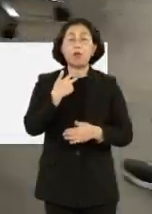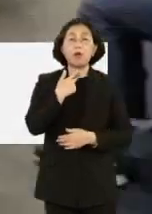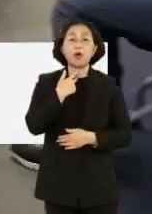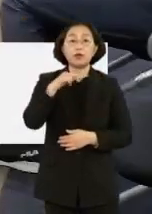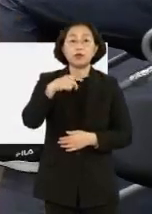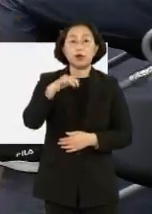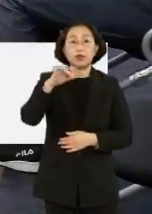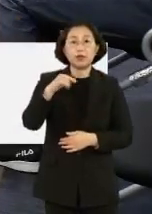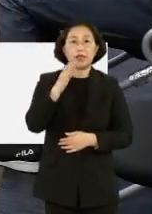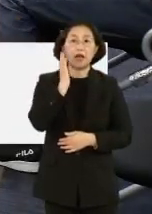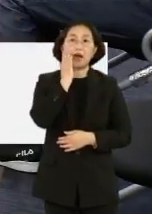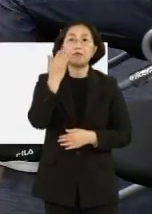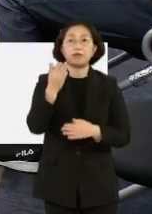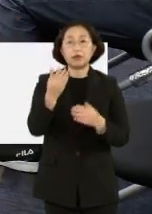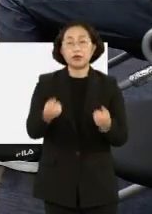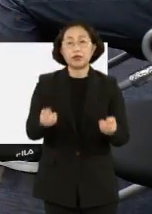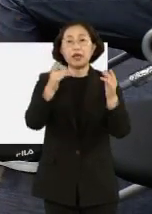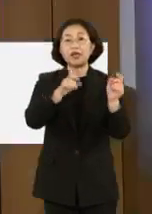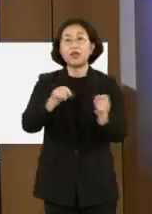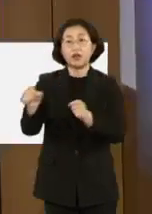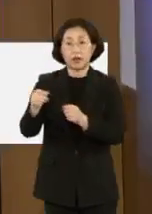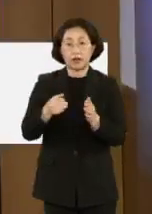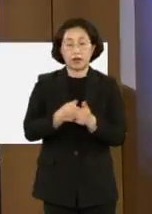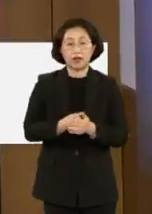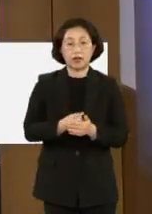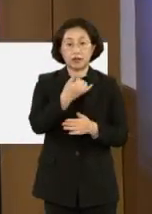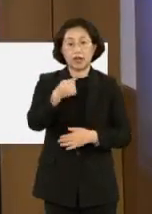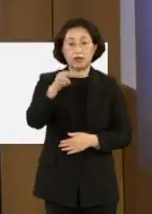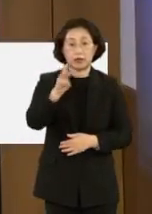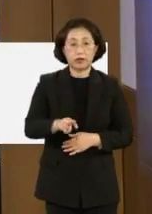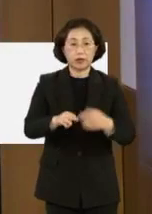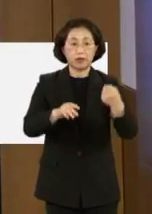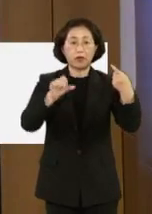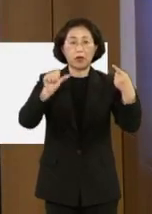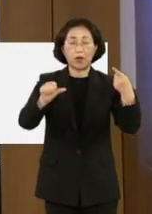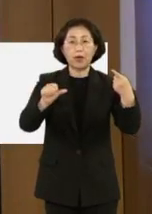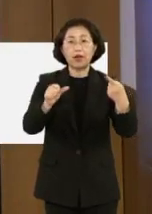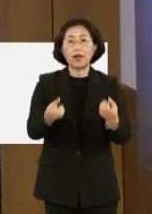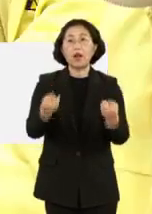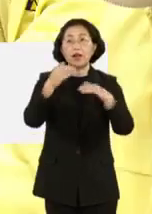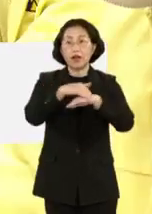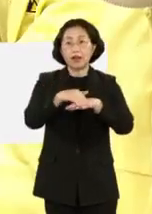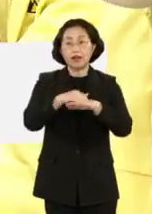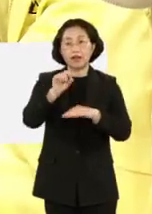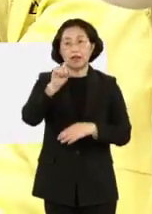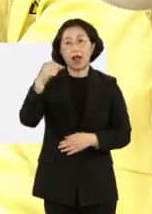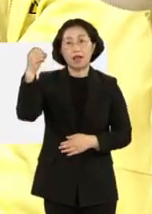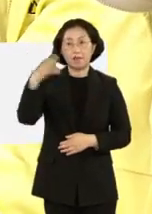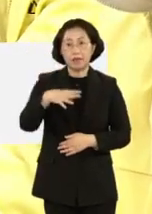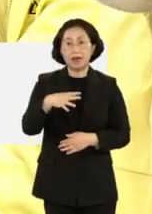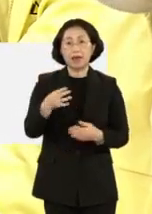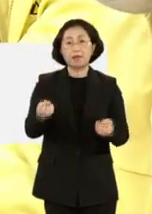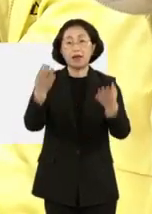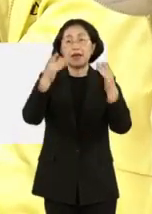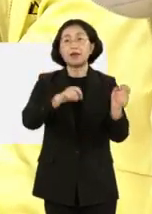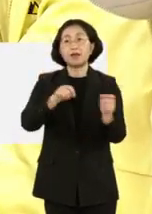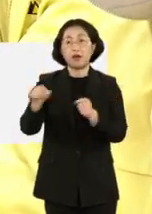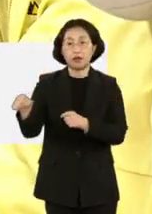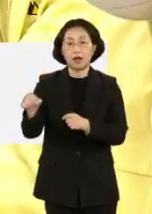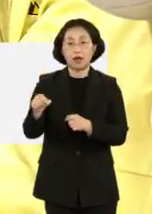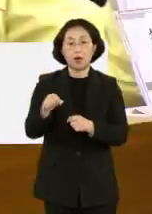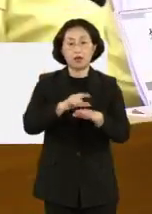성주산 단풍축제 등을 연기하기로 했습니다. 세종시 역시 5일 열 예정이었던 달빛 한마당을 연기하기로 했으며